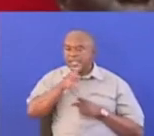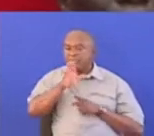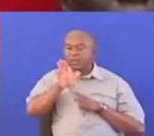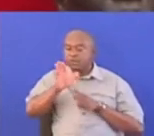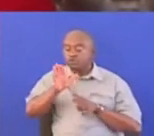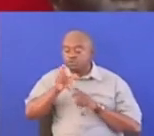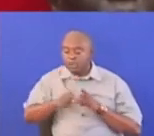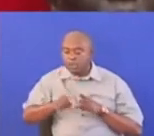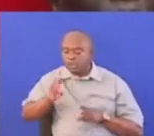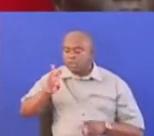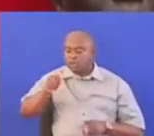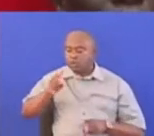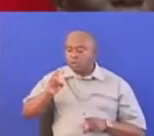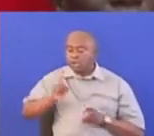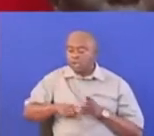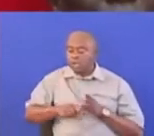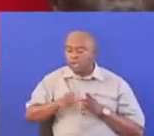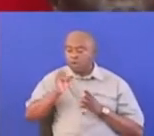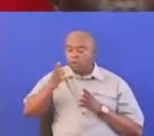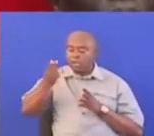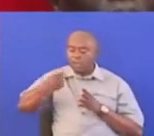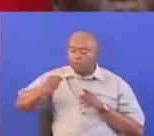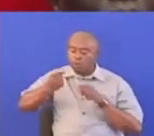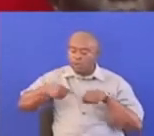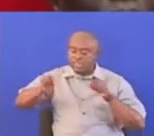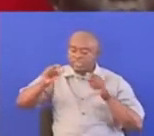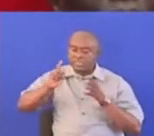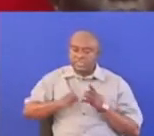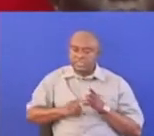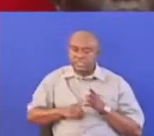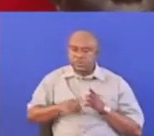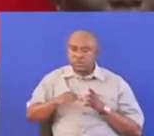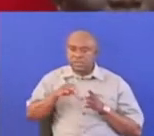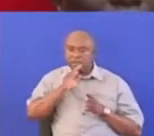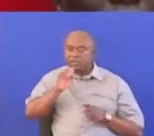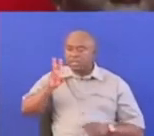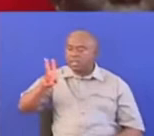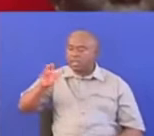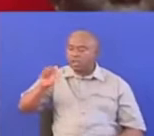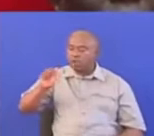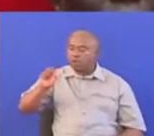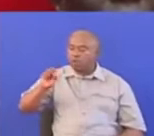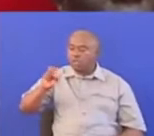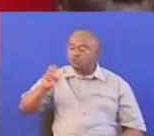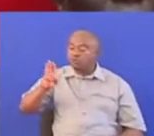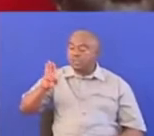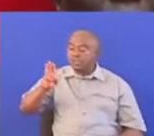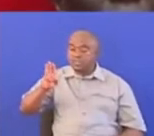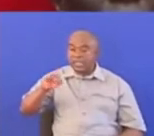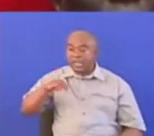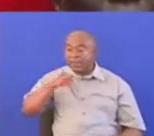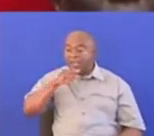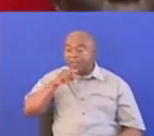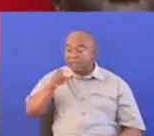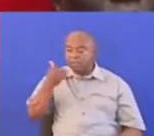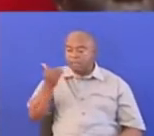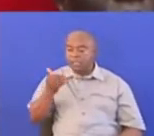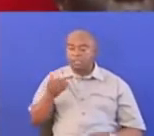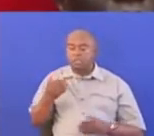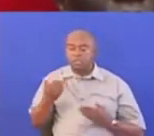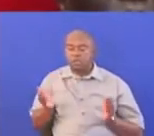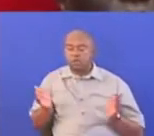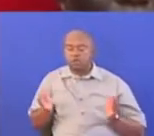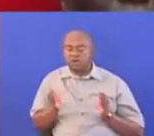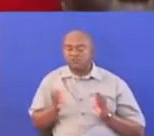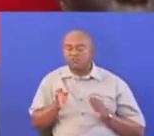Waha, yana Wanyamwezi, yana Wasubi, ni wafugaji wa nyuki na walinaji